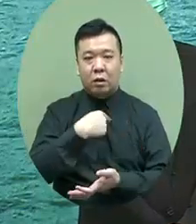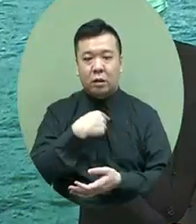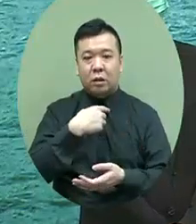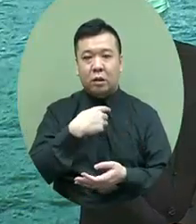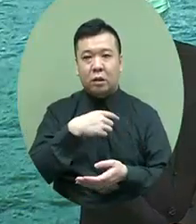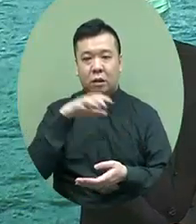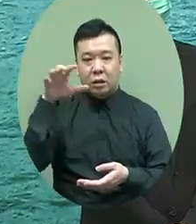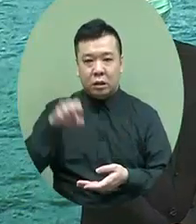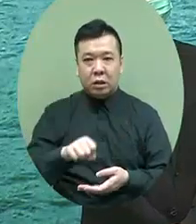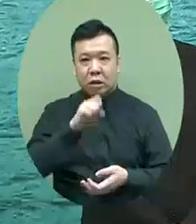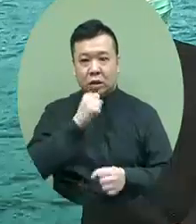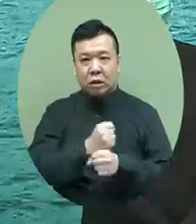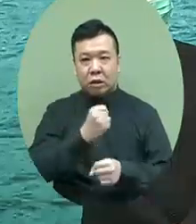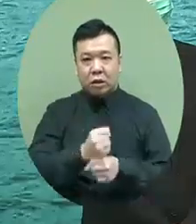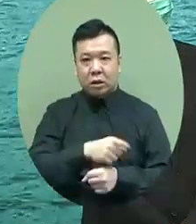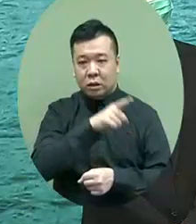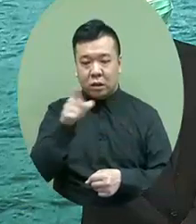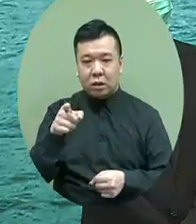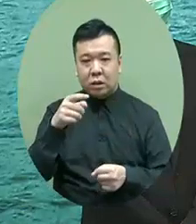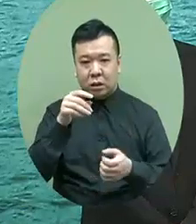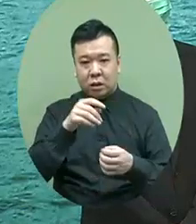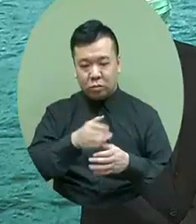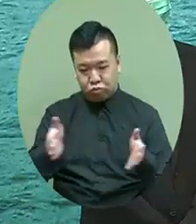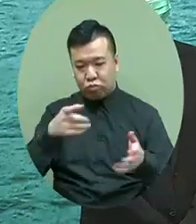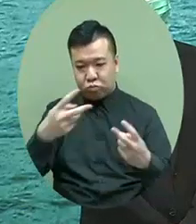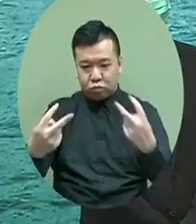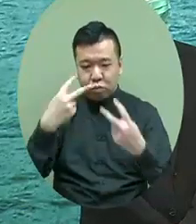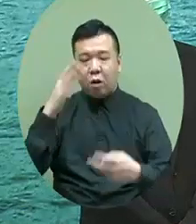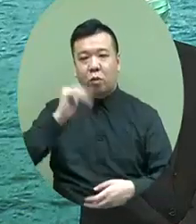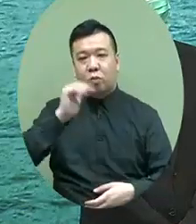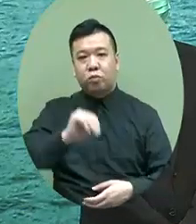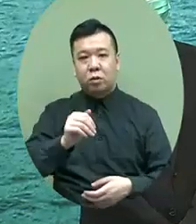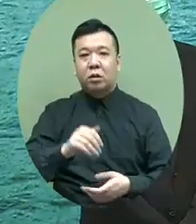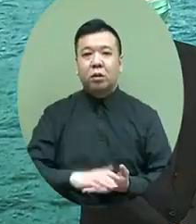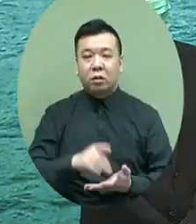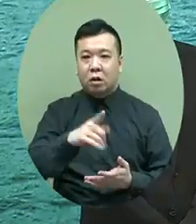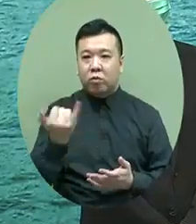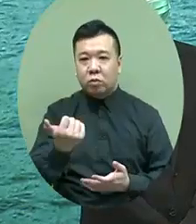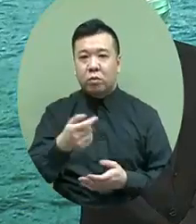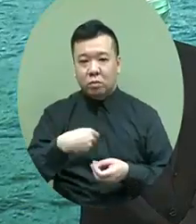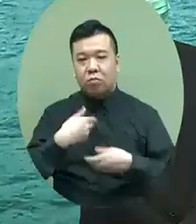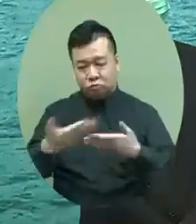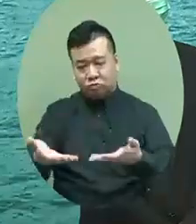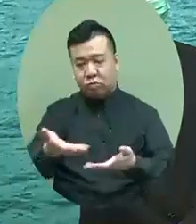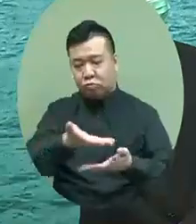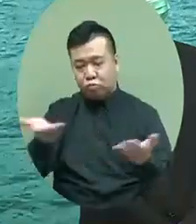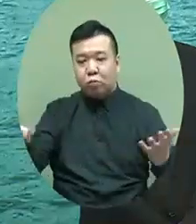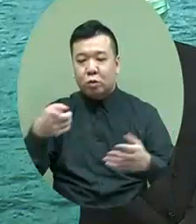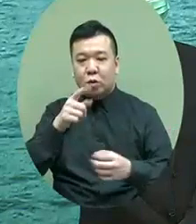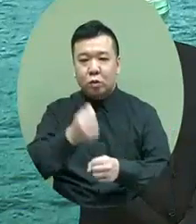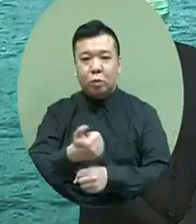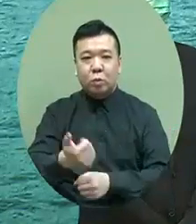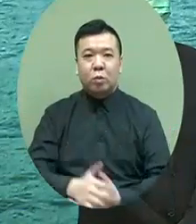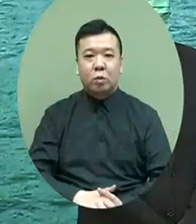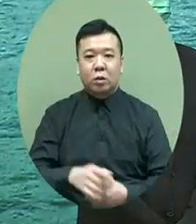嘅咁多年，我嘅所有嘅成個嘅工作大家都係公開可以監察嘅，咁大家可以評論，我哋就交俾市